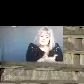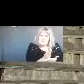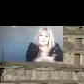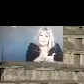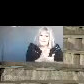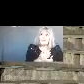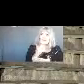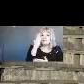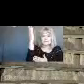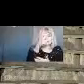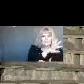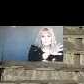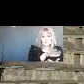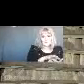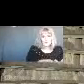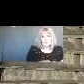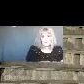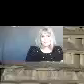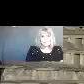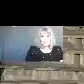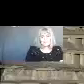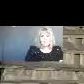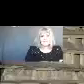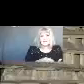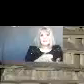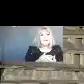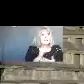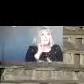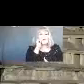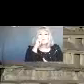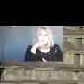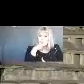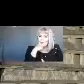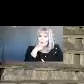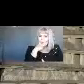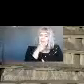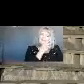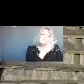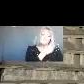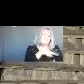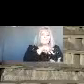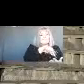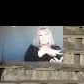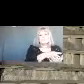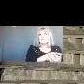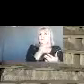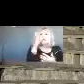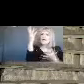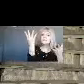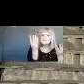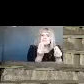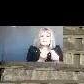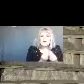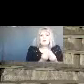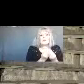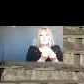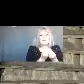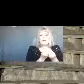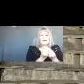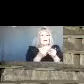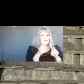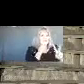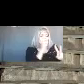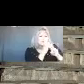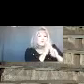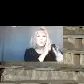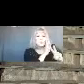story en hy sal sorg vir jou in jou story ook, môre dans jy weer. Hy sal met jou stap die pad wat jou